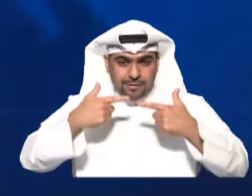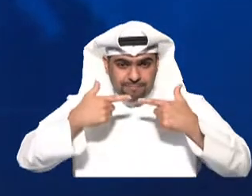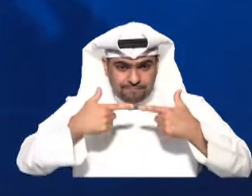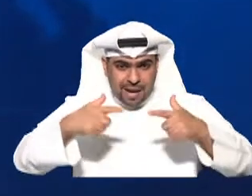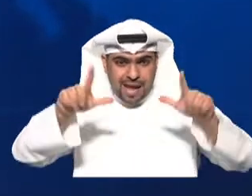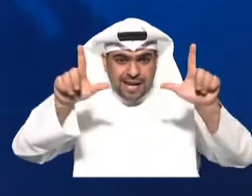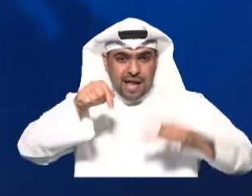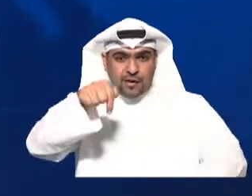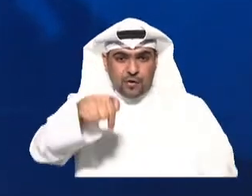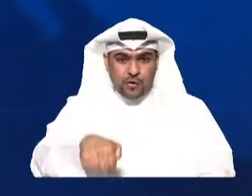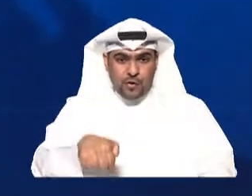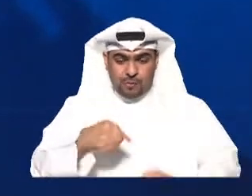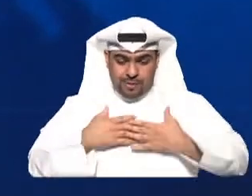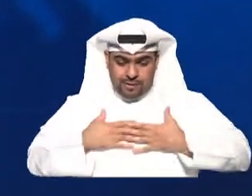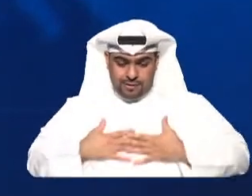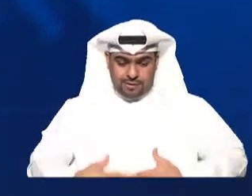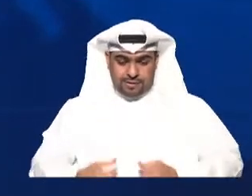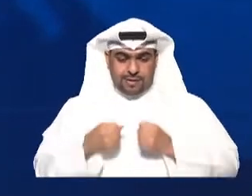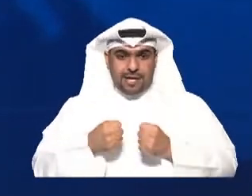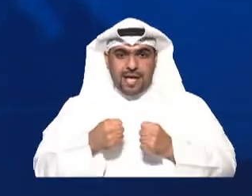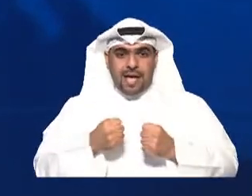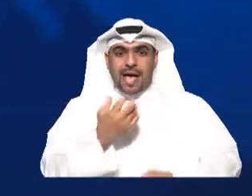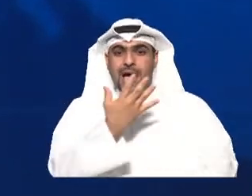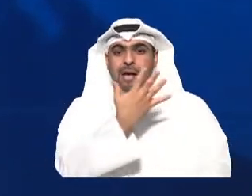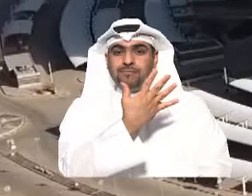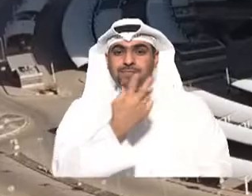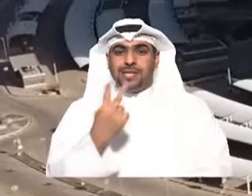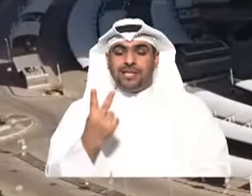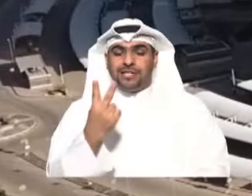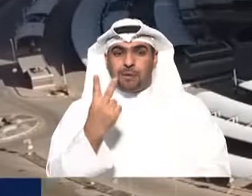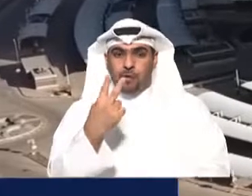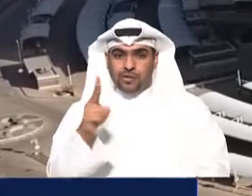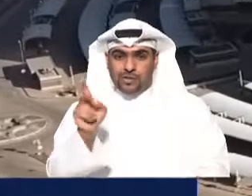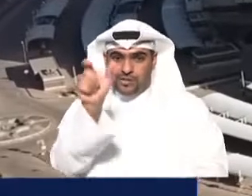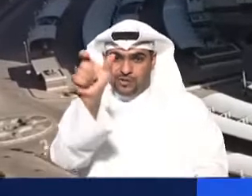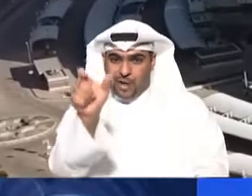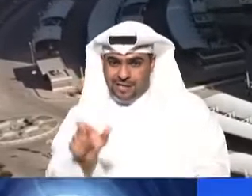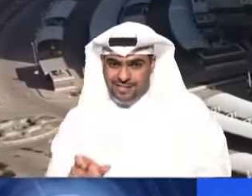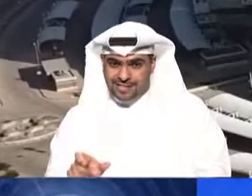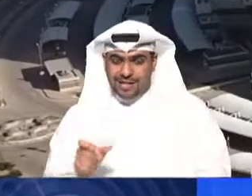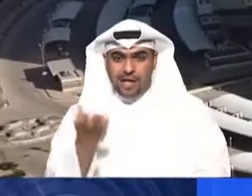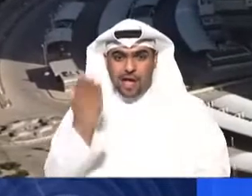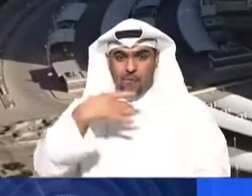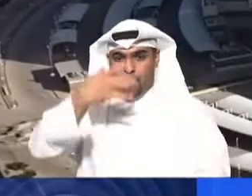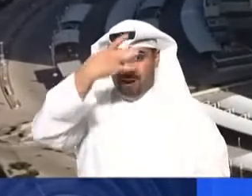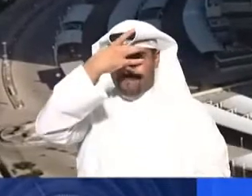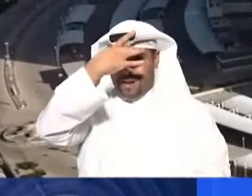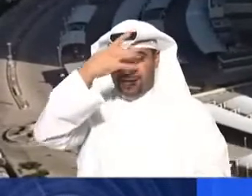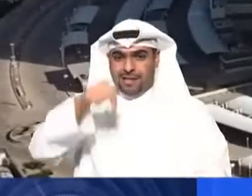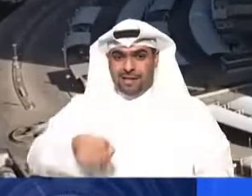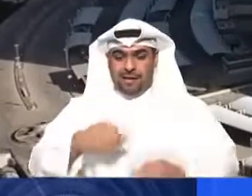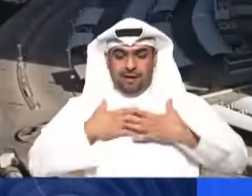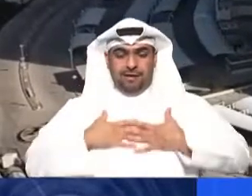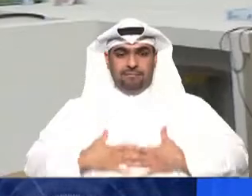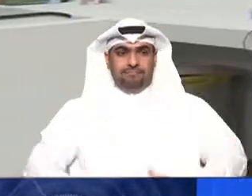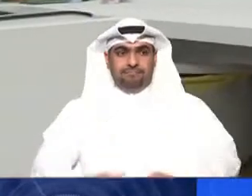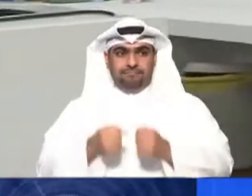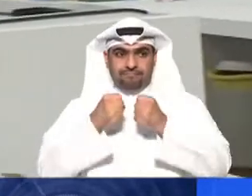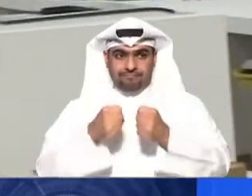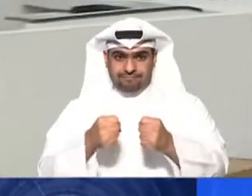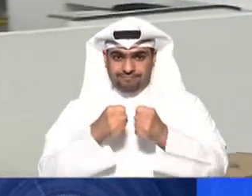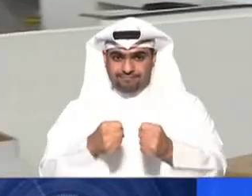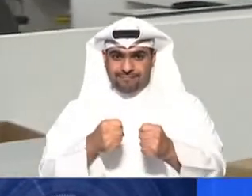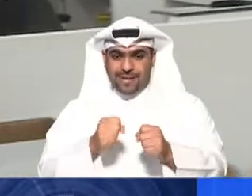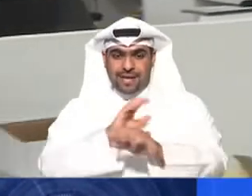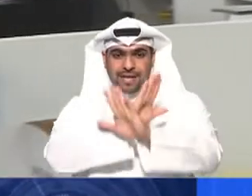537 إصابة من مرض كوفيد 19 خلال 24 ساعة الماضية، ليبلغ بذلك إجمالي عدد المتعافين من المرض